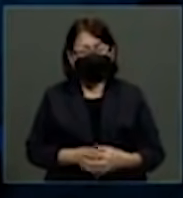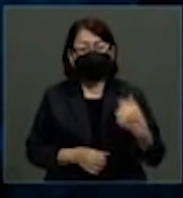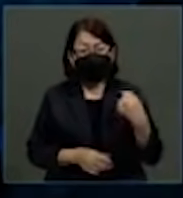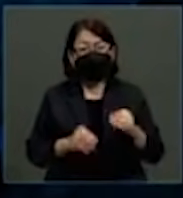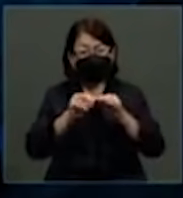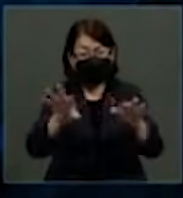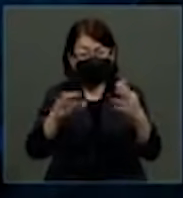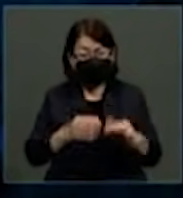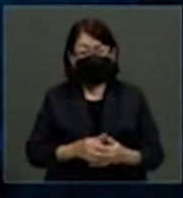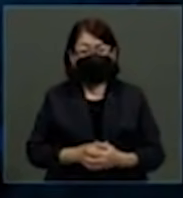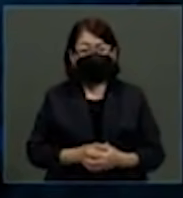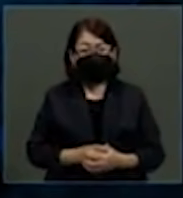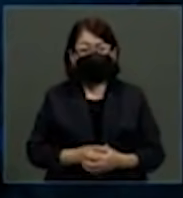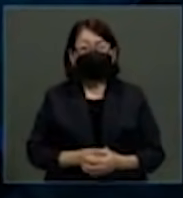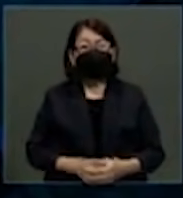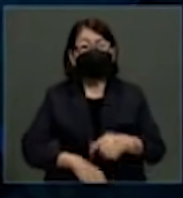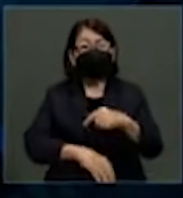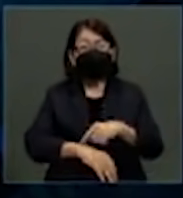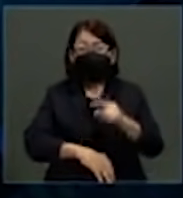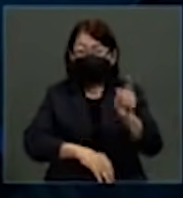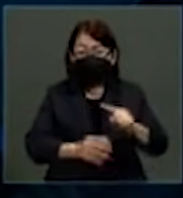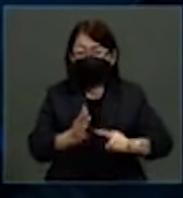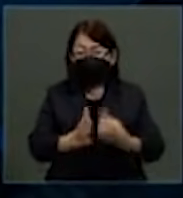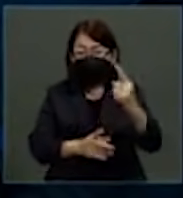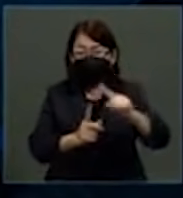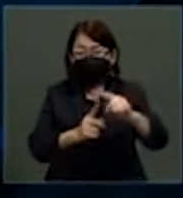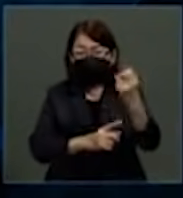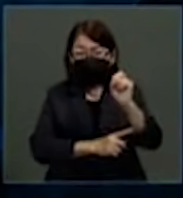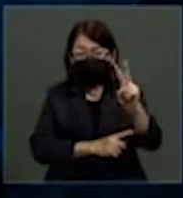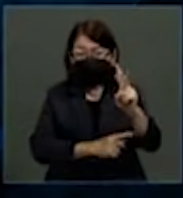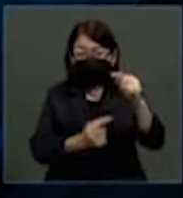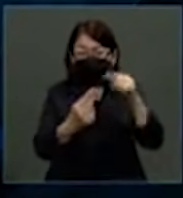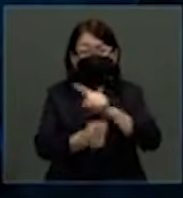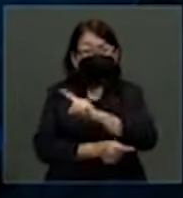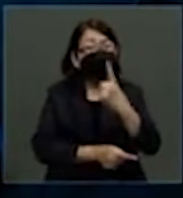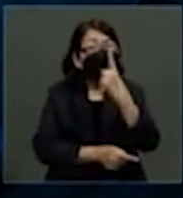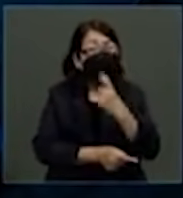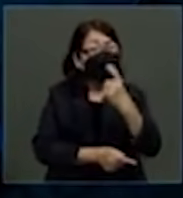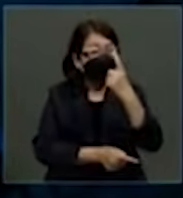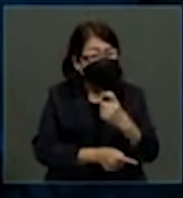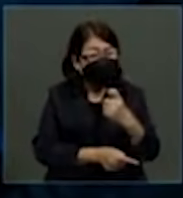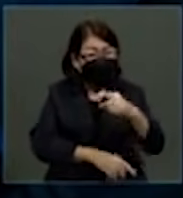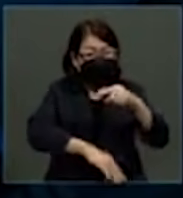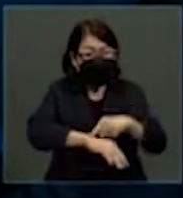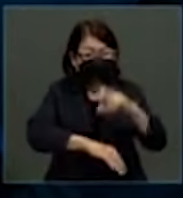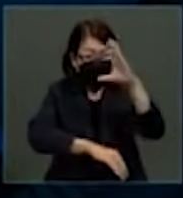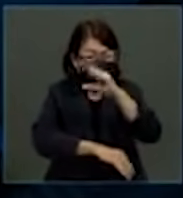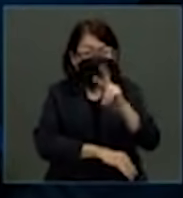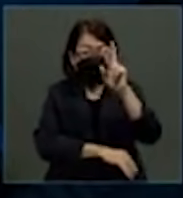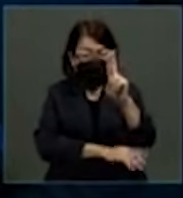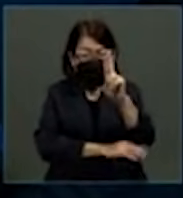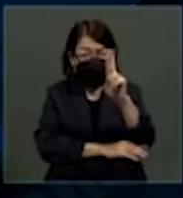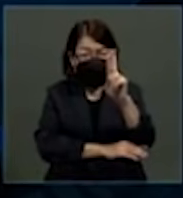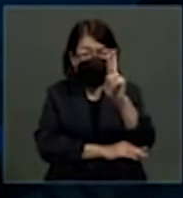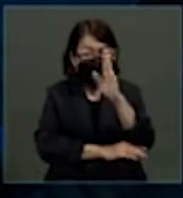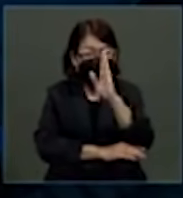าทำได้ตลอดเวลานะครับอันนี้ก็ได้แจ้งมาซึ่งก็คือเที่ยงคืนของวัน